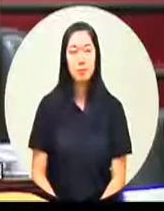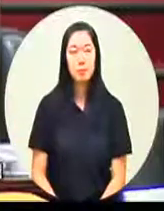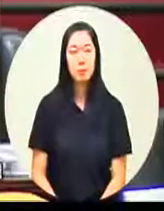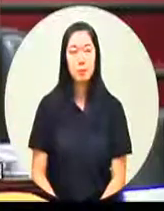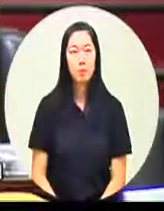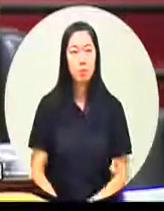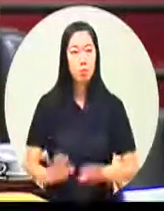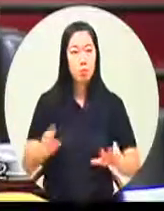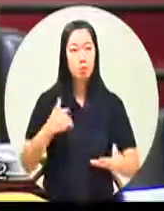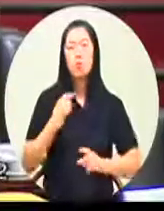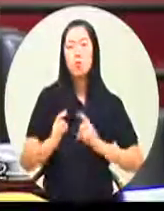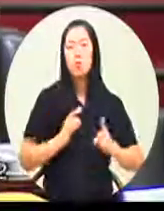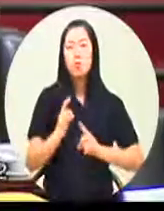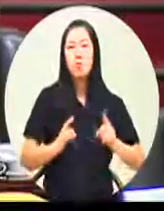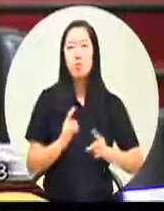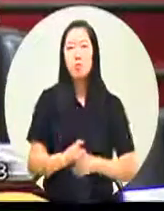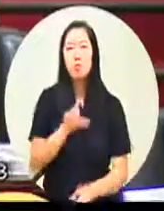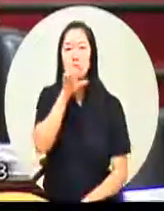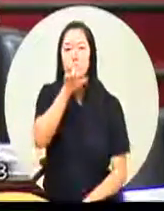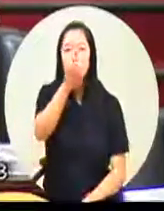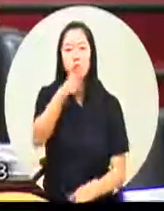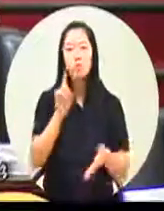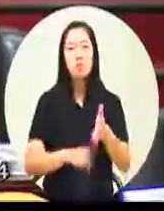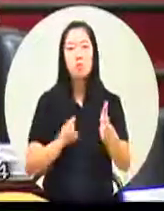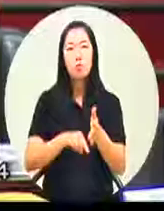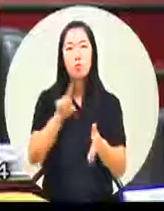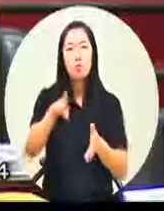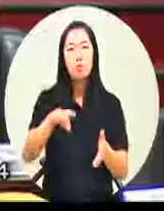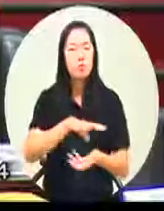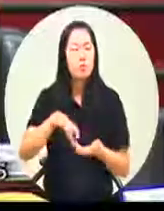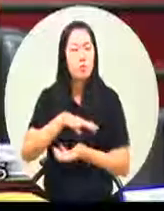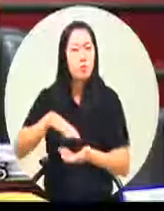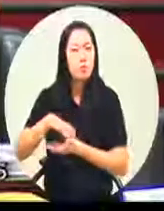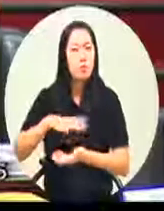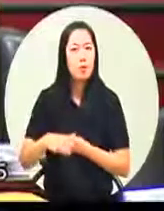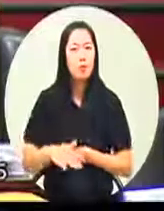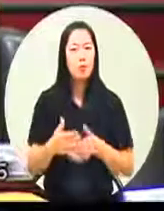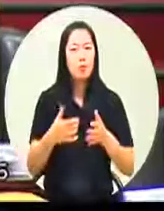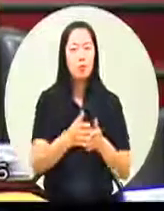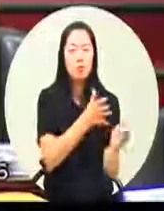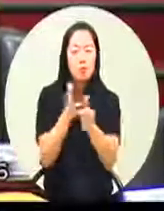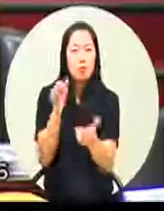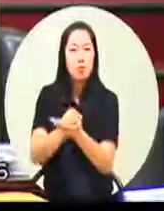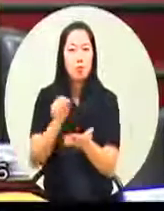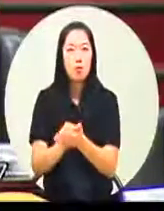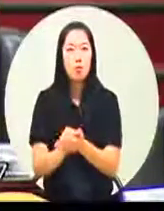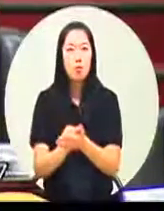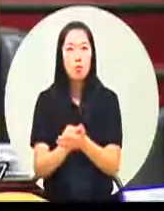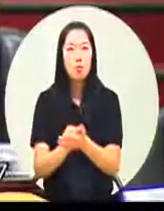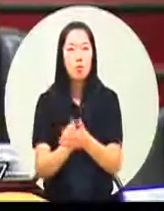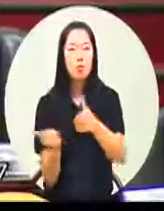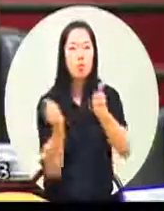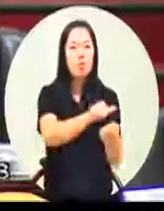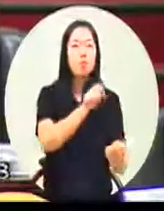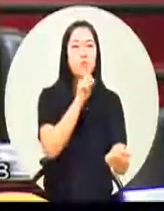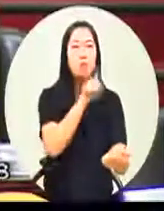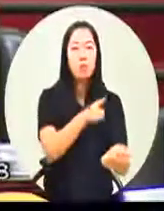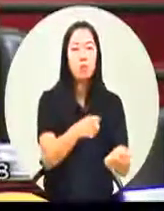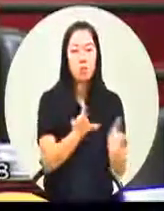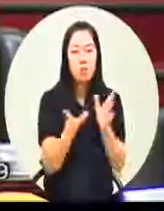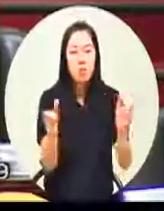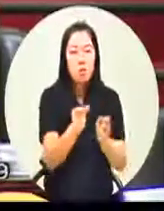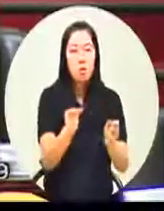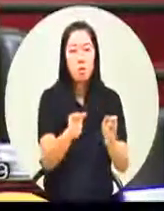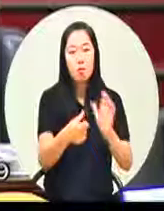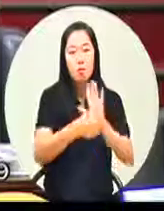们今天随便用一个简单的一个乱七八糟的民调，速度很快，要叫他短时间之内就